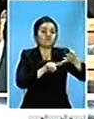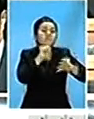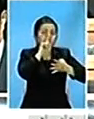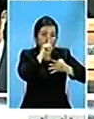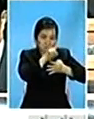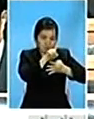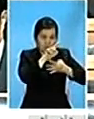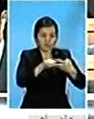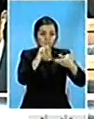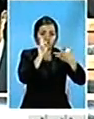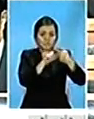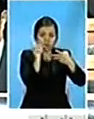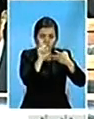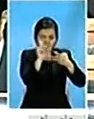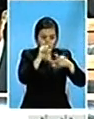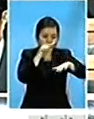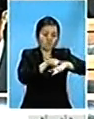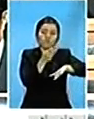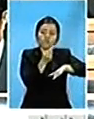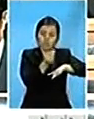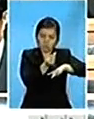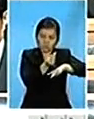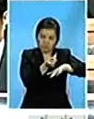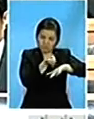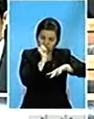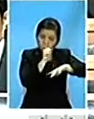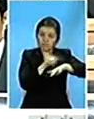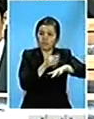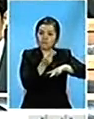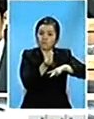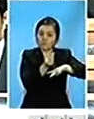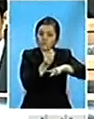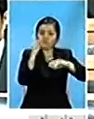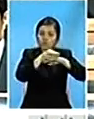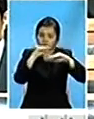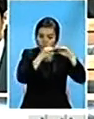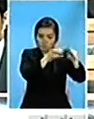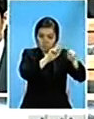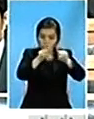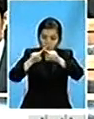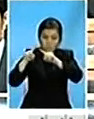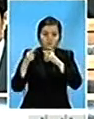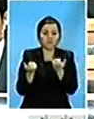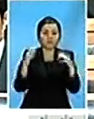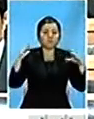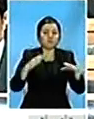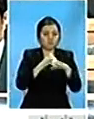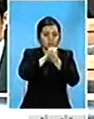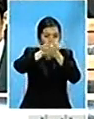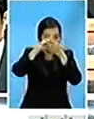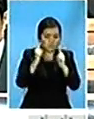1. จะใช้เวลานานเท่าใดจึงจะทำให้โครงการเหล่านี้แล้วเสร็จตามแ